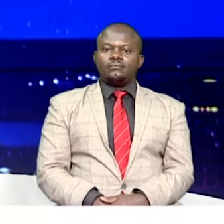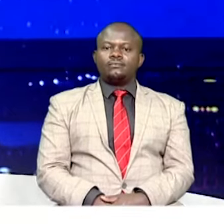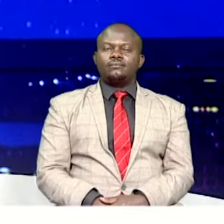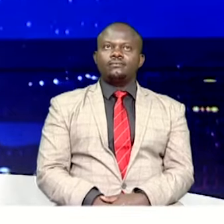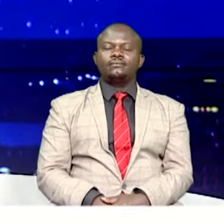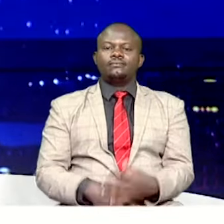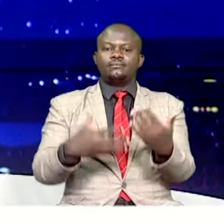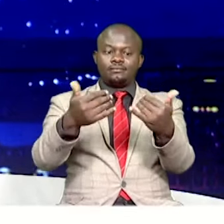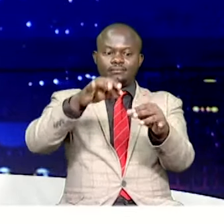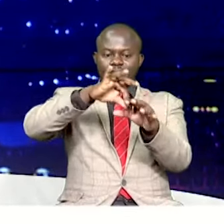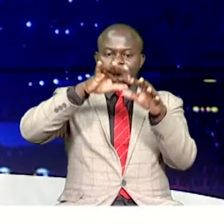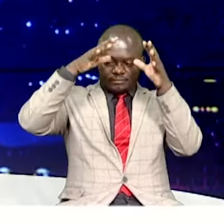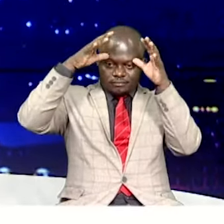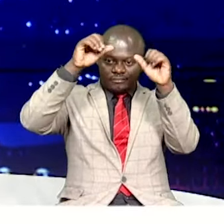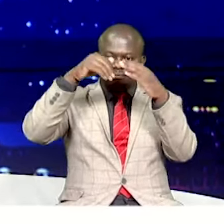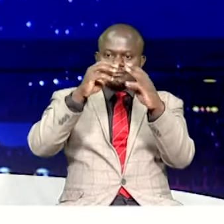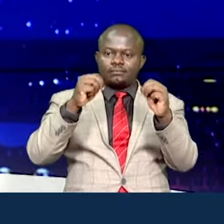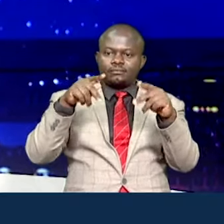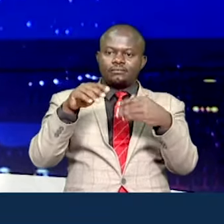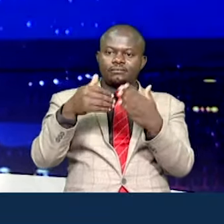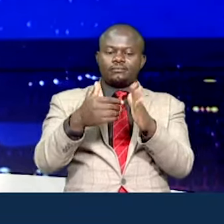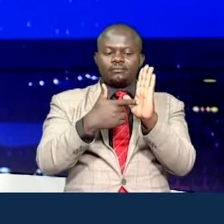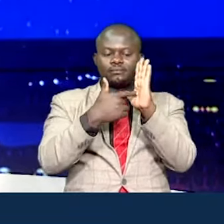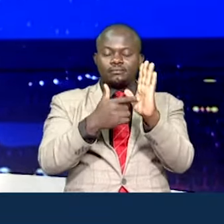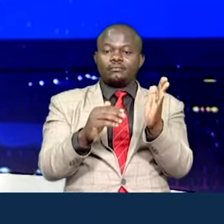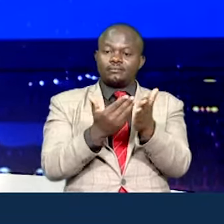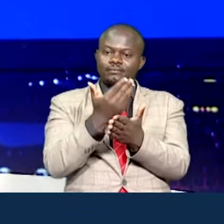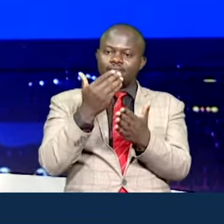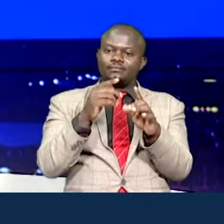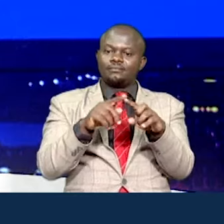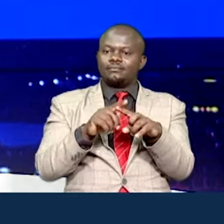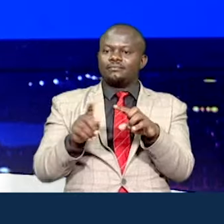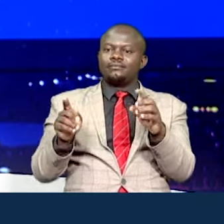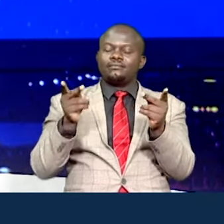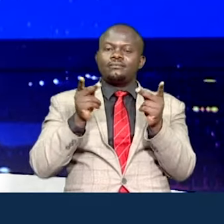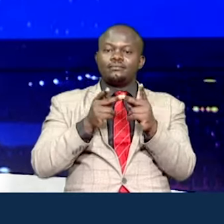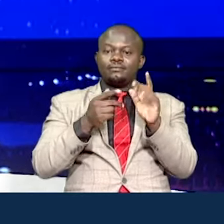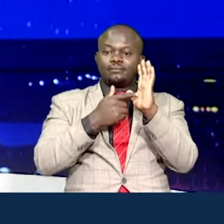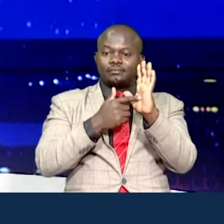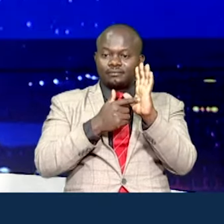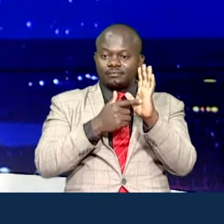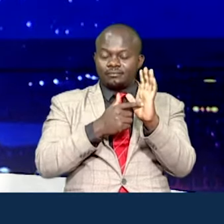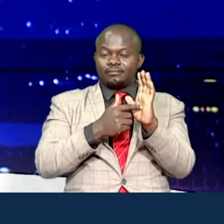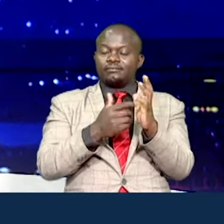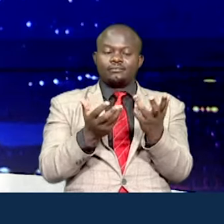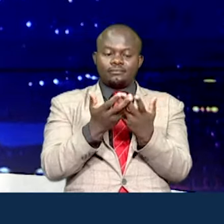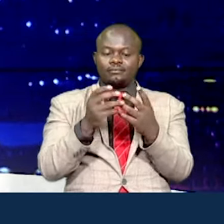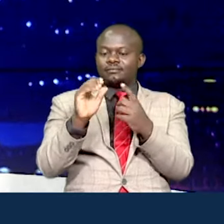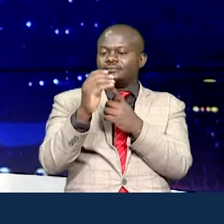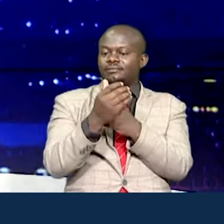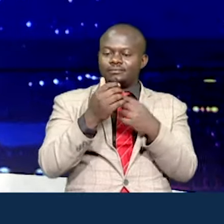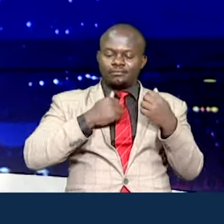Aya matora y'umukuru w'igihugu ndetse n'abadepite akaba yaranzwe n'udushya dutandukanye, hari nk'ahagaragaye udushya dufitanye isano n'umuco